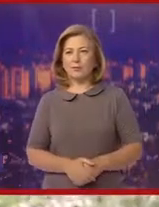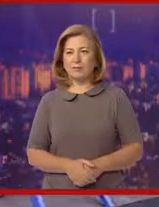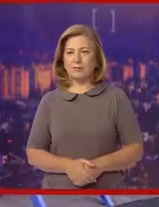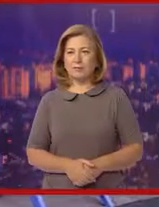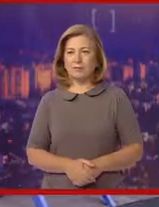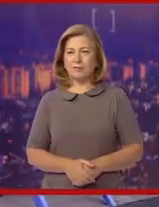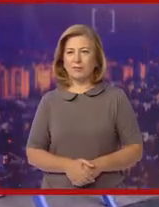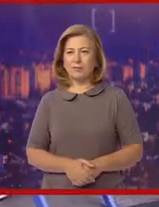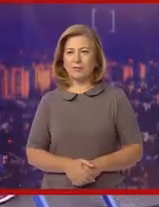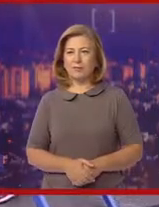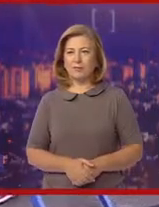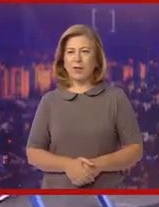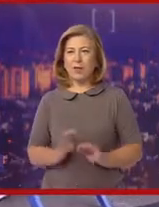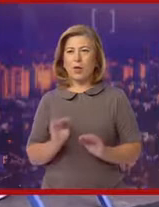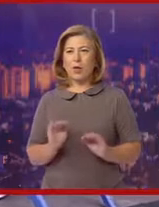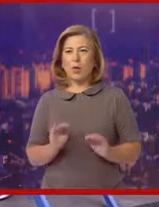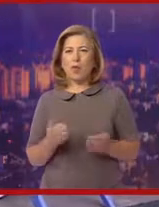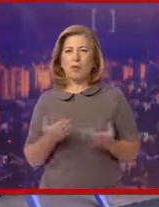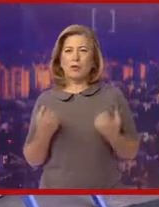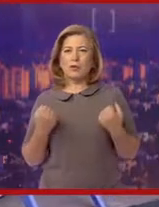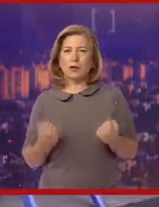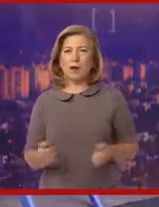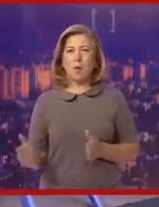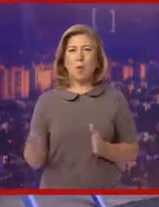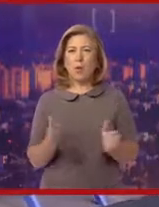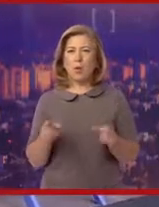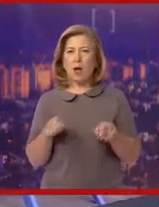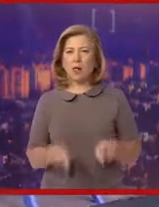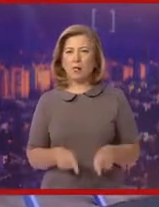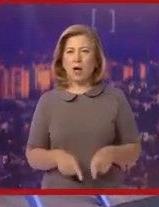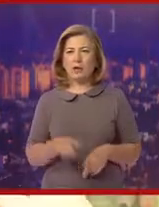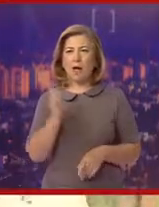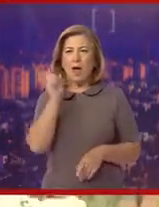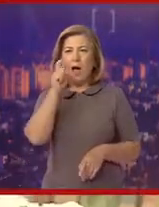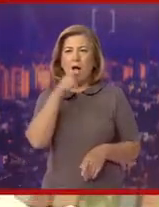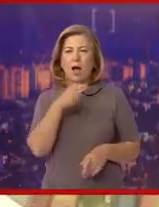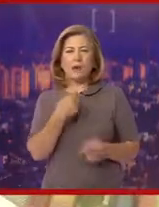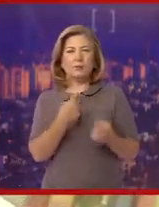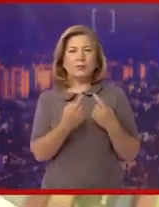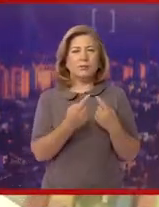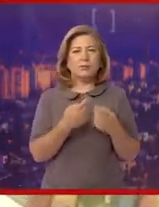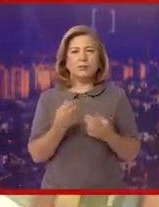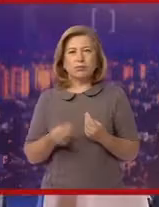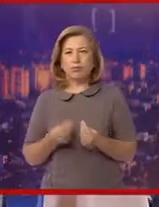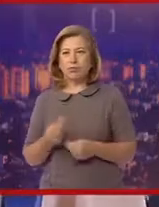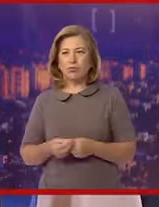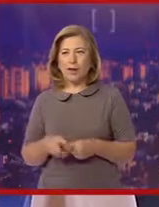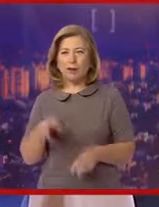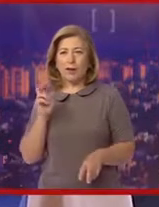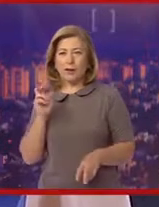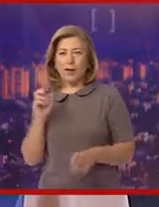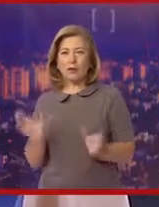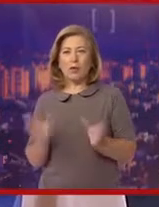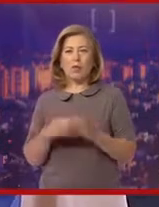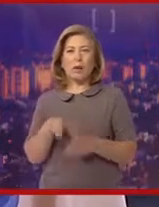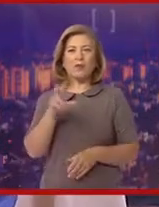Mult! Copiilor le-a fost foarte greu perioada aceasta, le-a lipsit socializarea. Dacă înainte de pandemie o grupă avea până la 30 de copii,